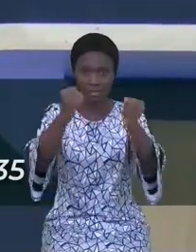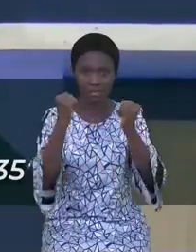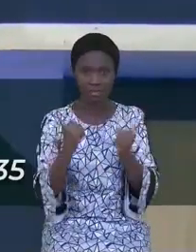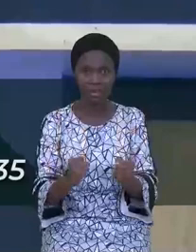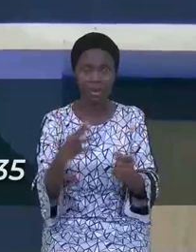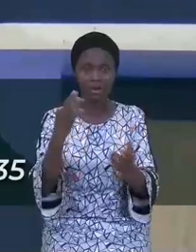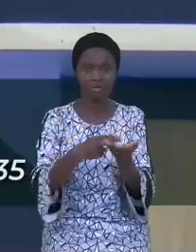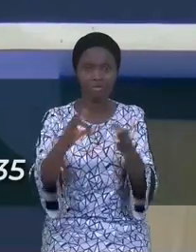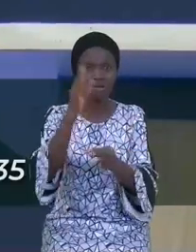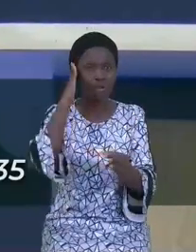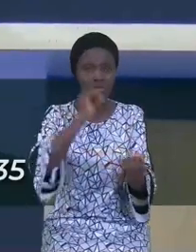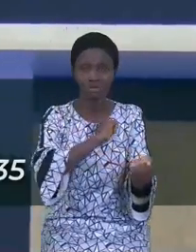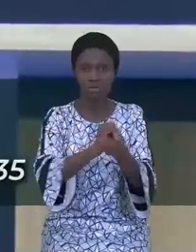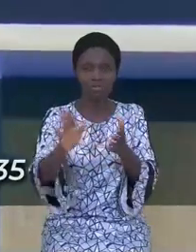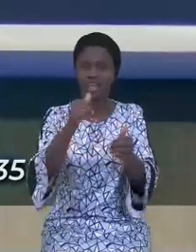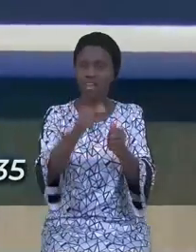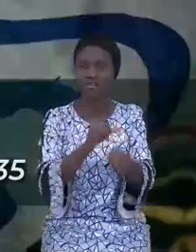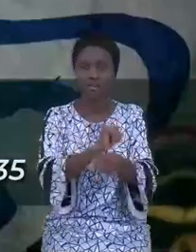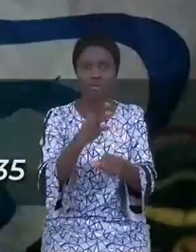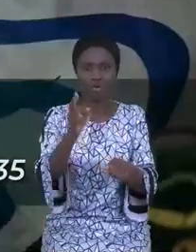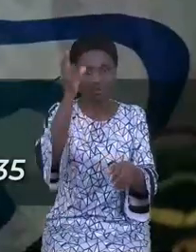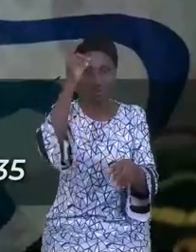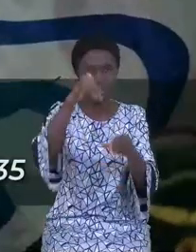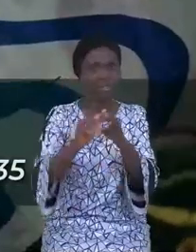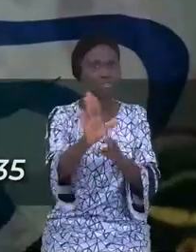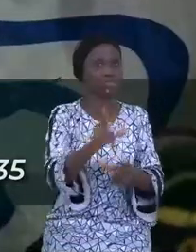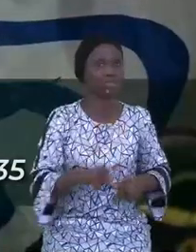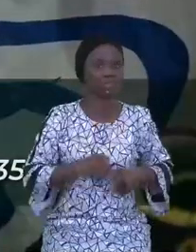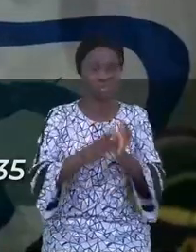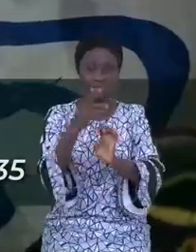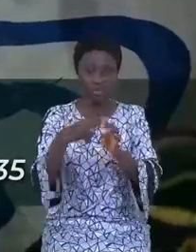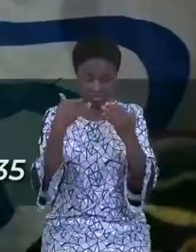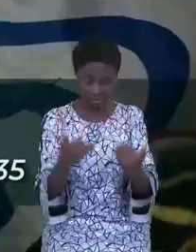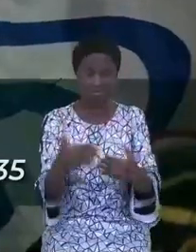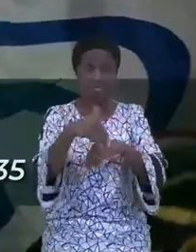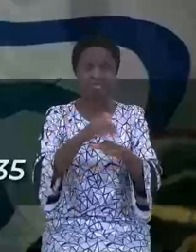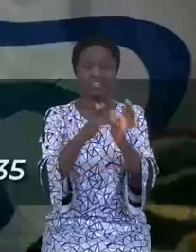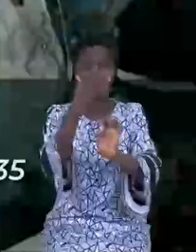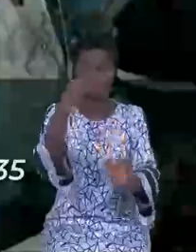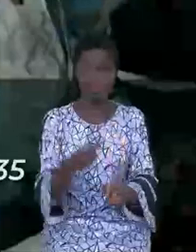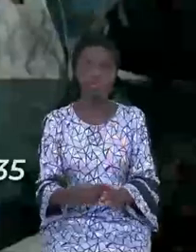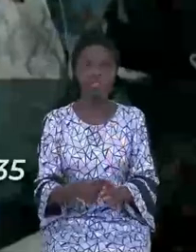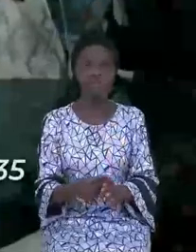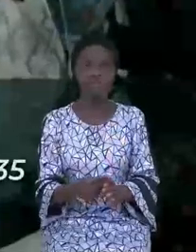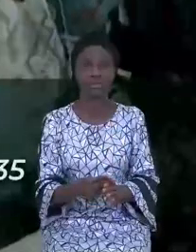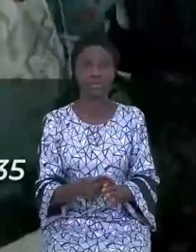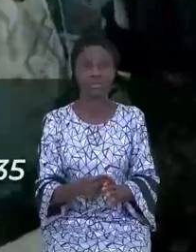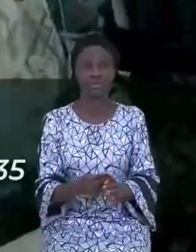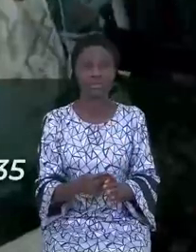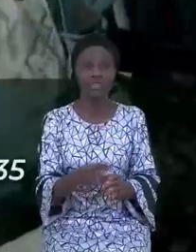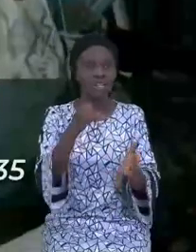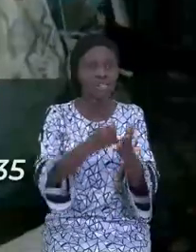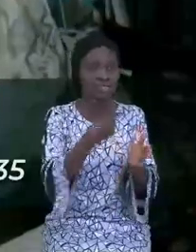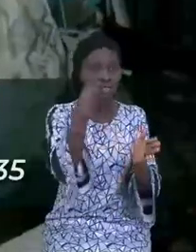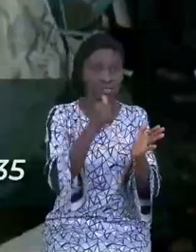détruire toute œuvre du diable de ta vie. Ce soir. Ce soir, il dit, vous